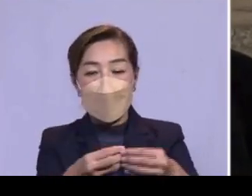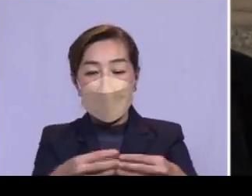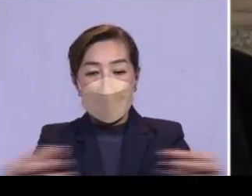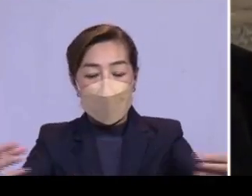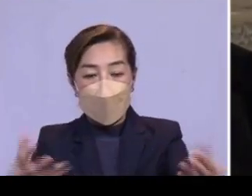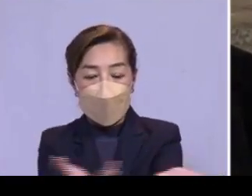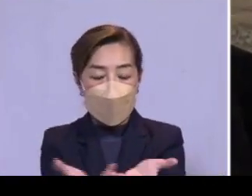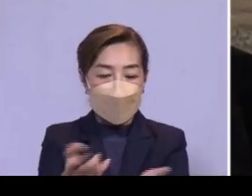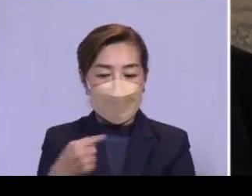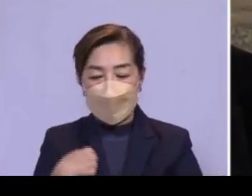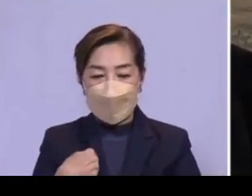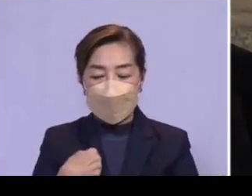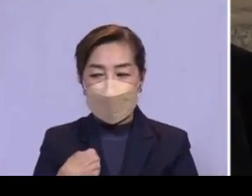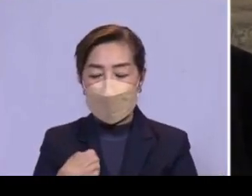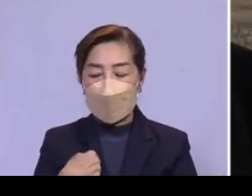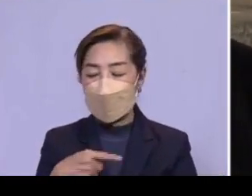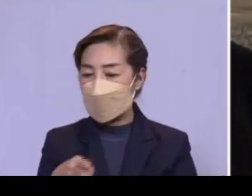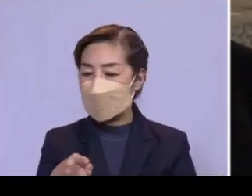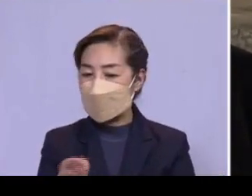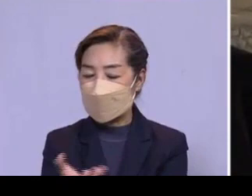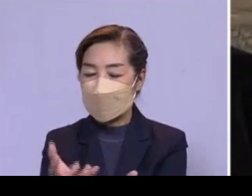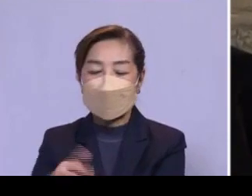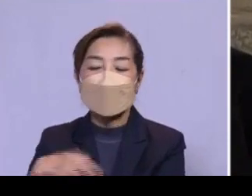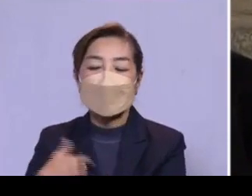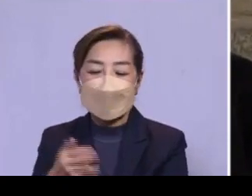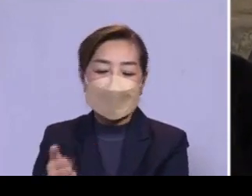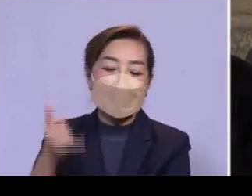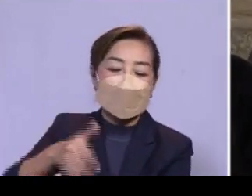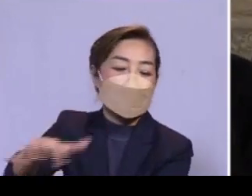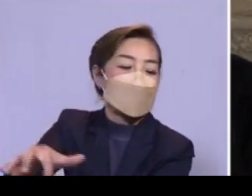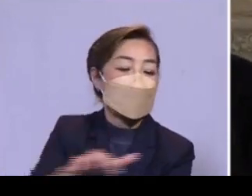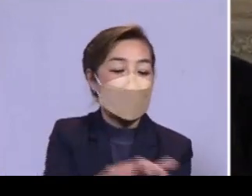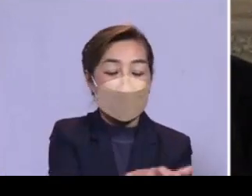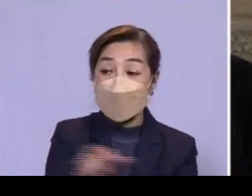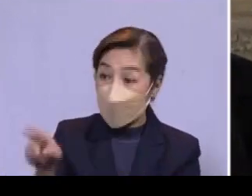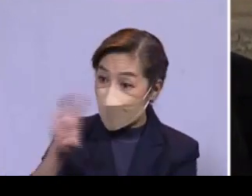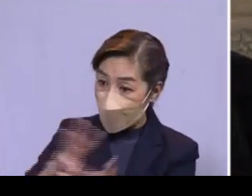ข้างๆ แล้วทางวิทยาลัยเนี่ยได้สอนเรื่องของคุณธรรมจริยธรรมจิตอ